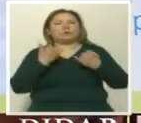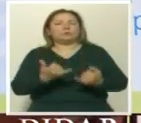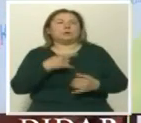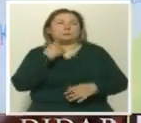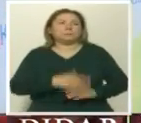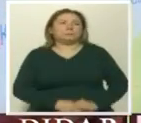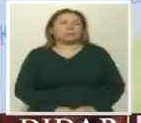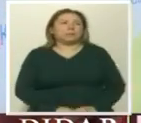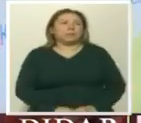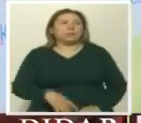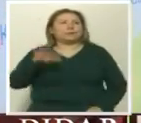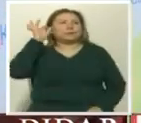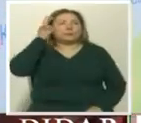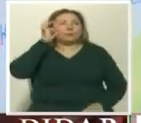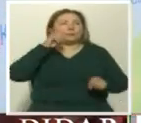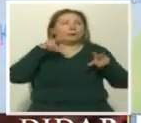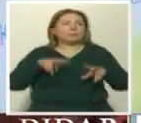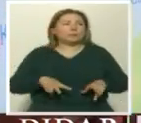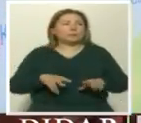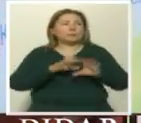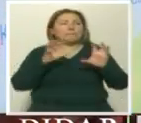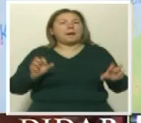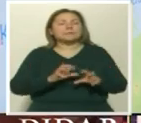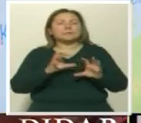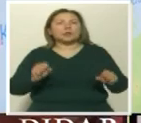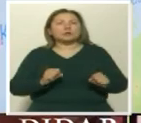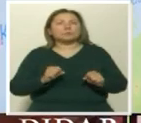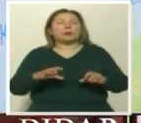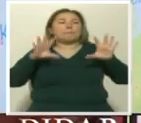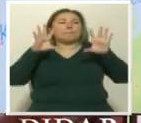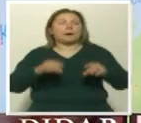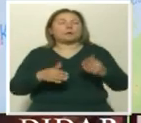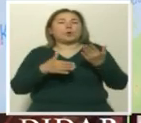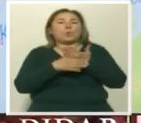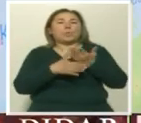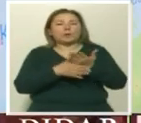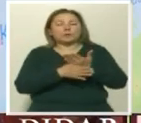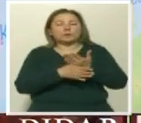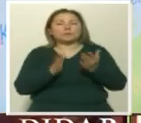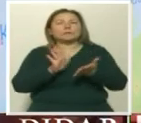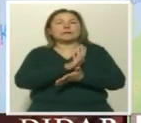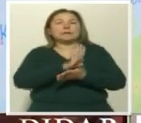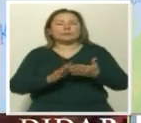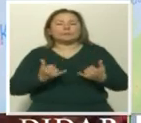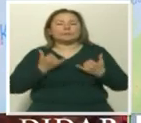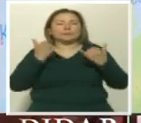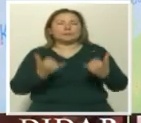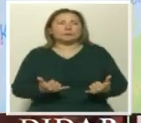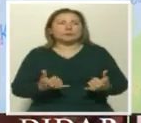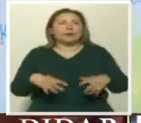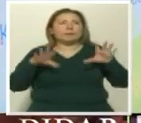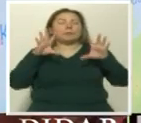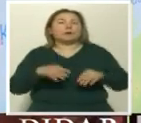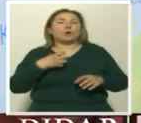шақырамыз. Психолог маманы болсын, жаңағы массаж мамандары болсын, барлық көмек түрлерін тегін көрсетіп жатыр. Бұның барлығы